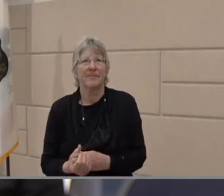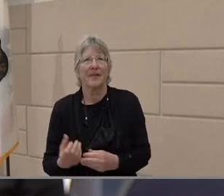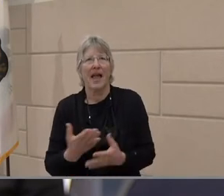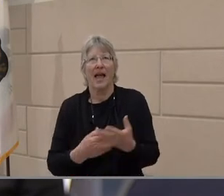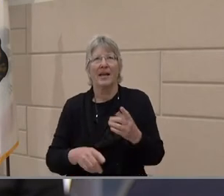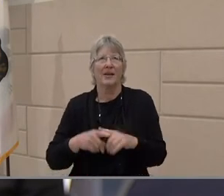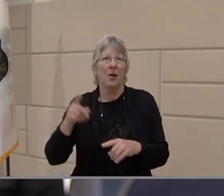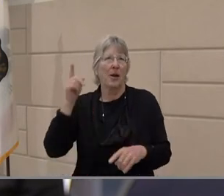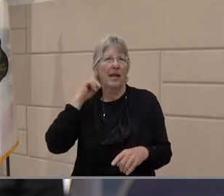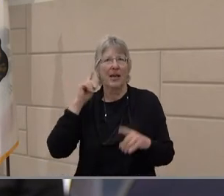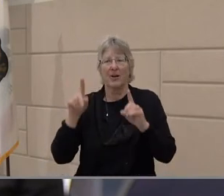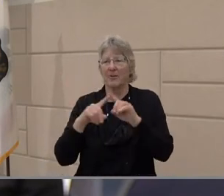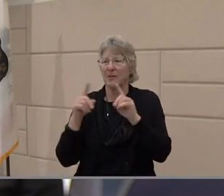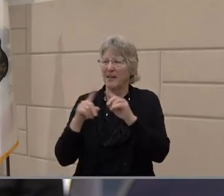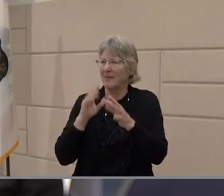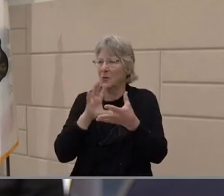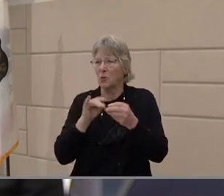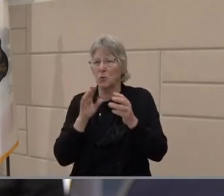โอเค